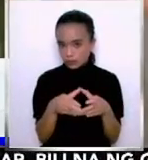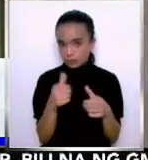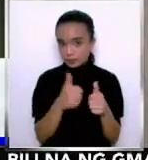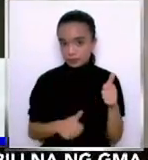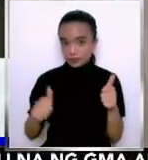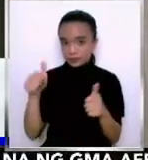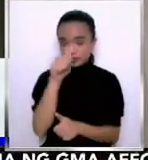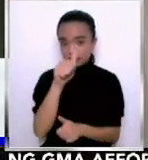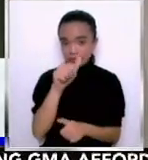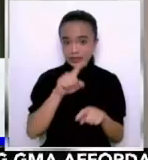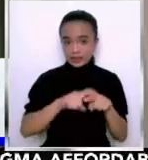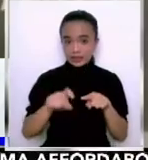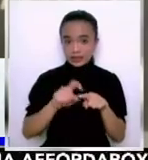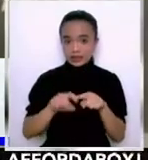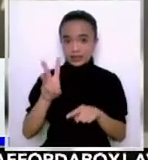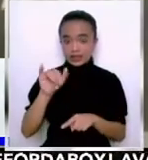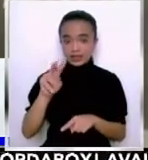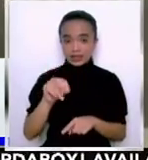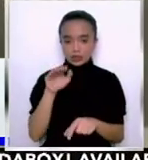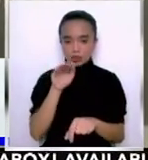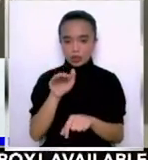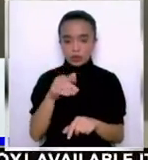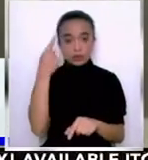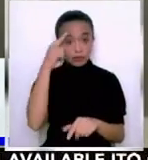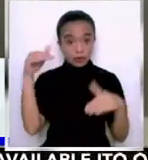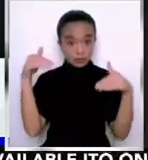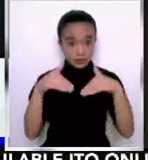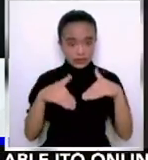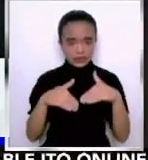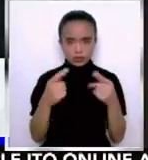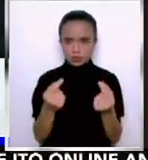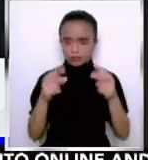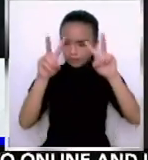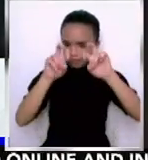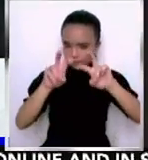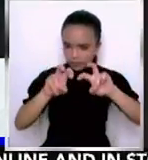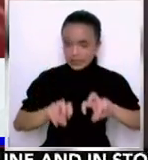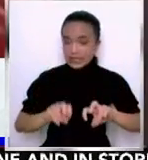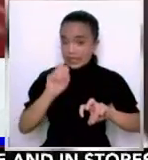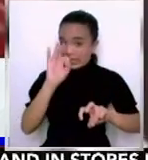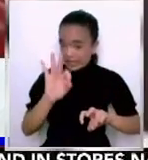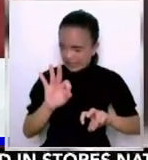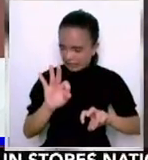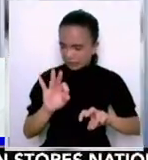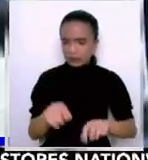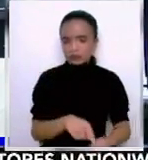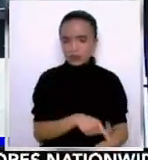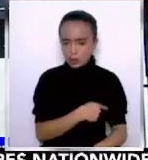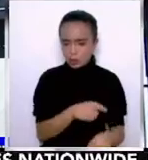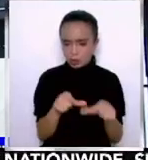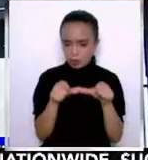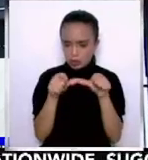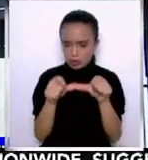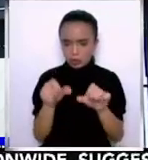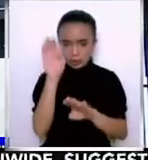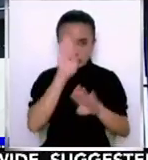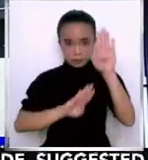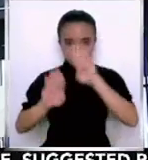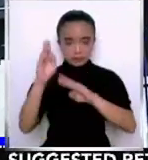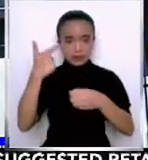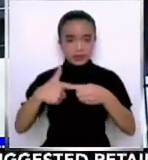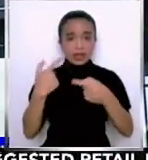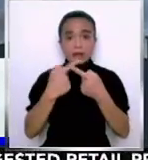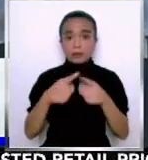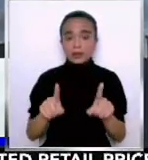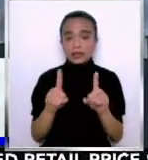ng pagdinig para pag-aralan ang mga hakbang kung tatagal pa ang problema sa produktong petrolyo. Pero ang Department of Finance